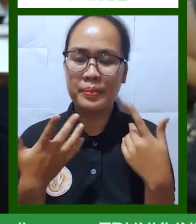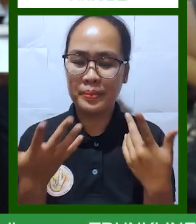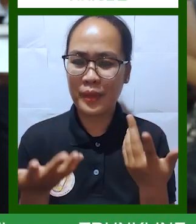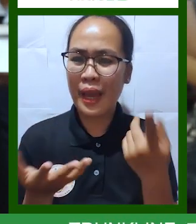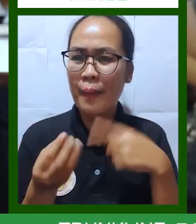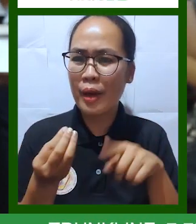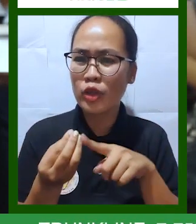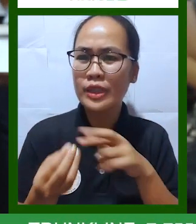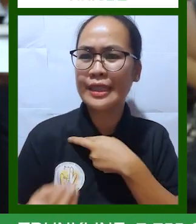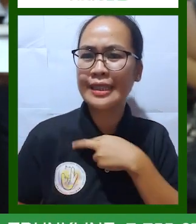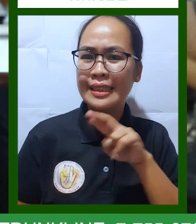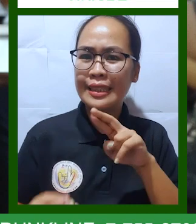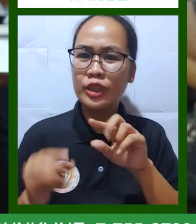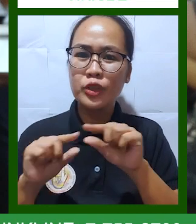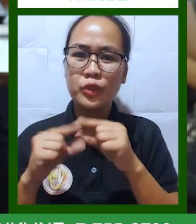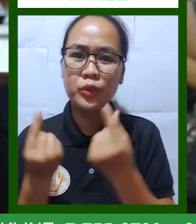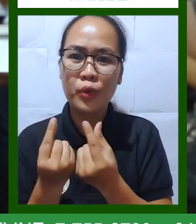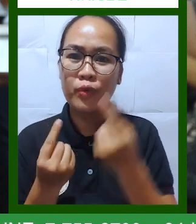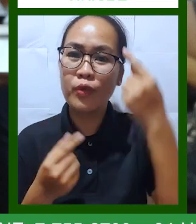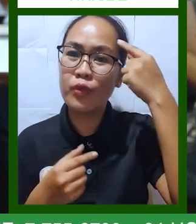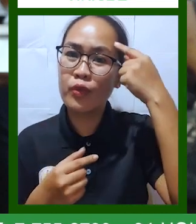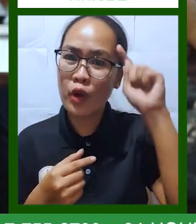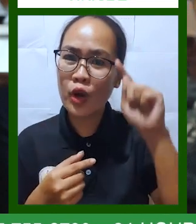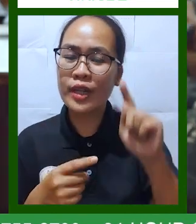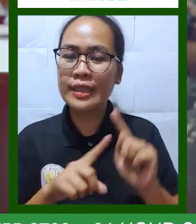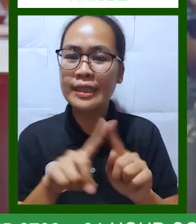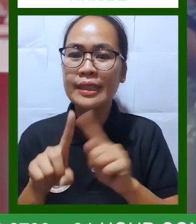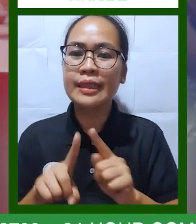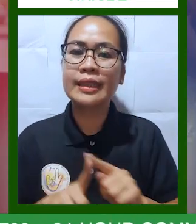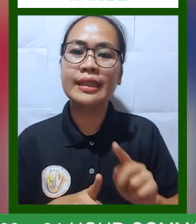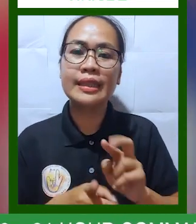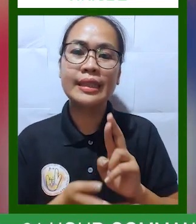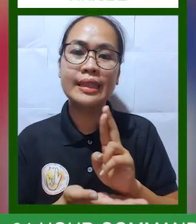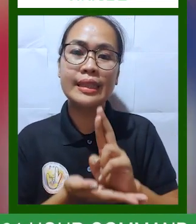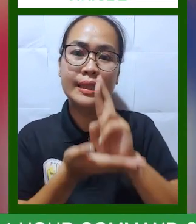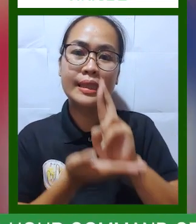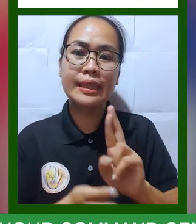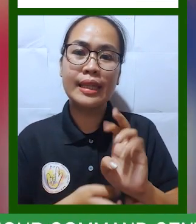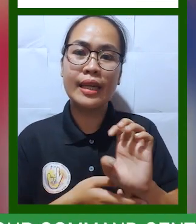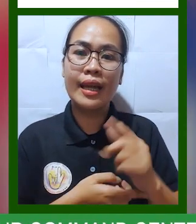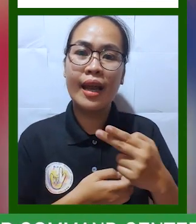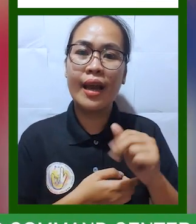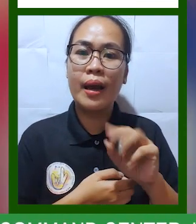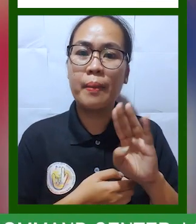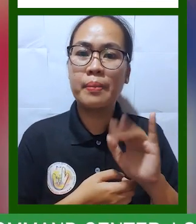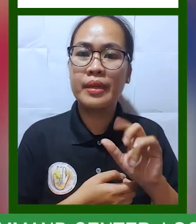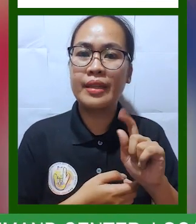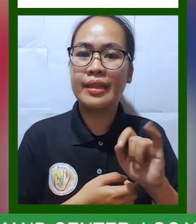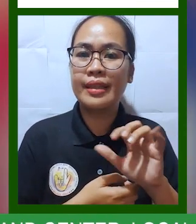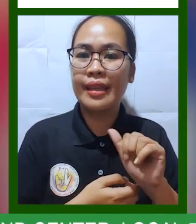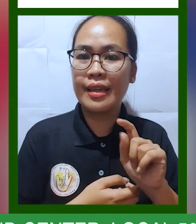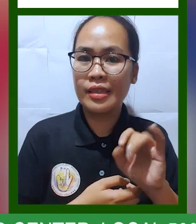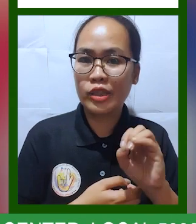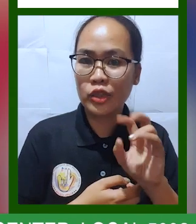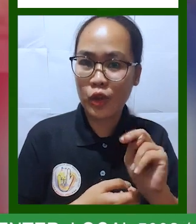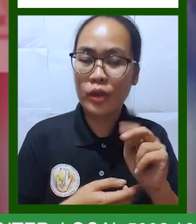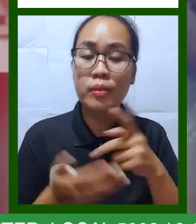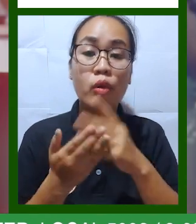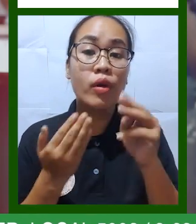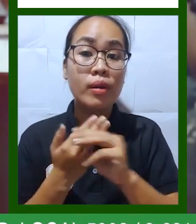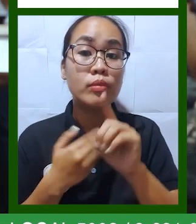sa community-based rehabilitation program. At siyempre, hindi nagpahuli ang ating official partner pagdating